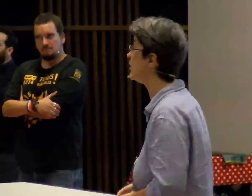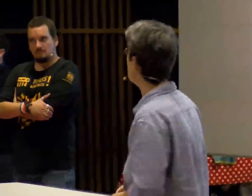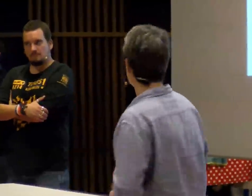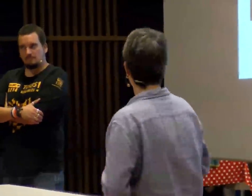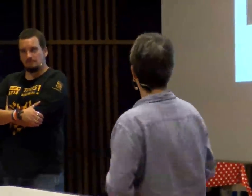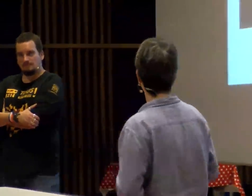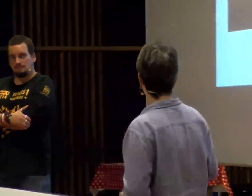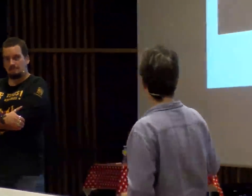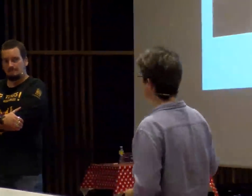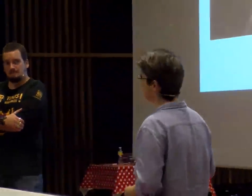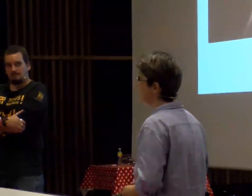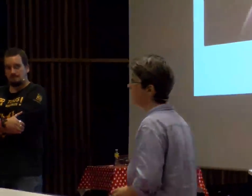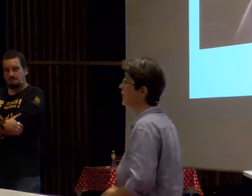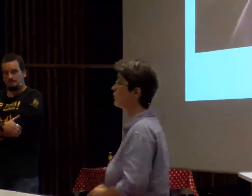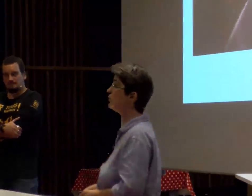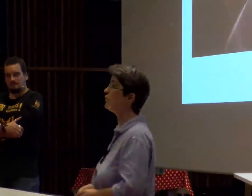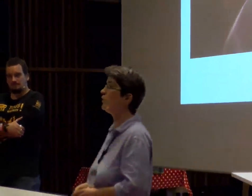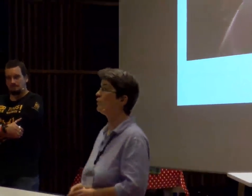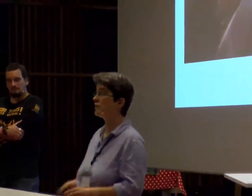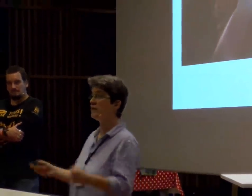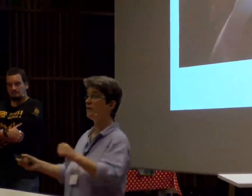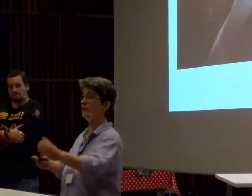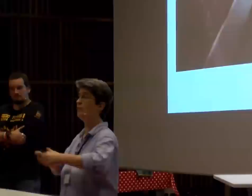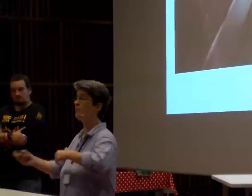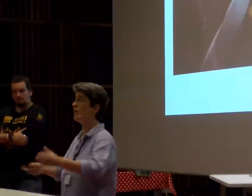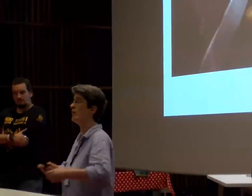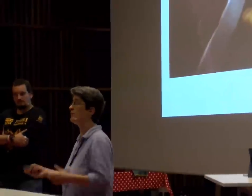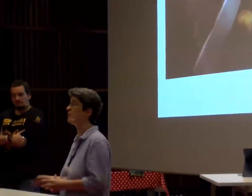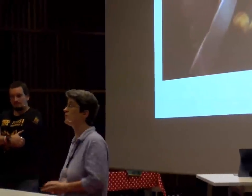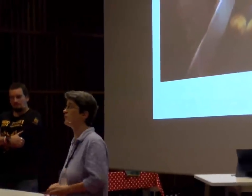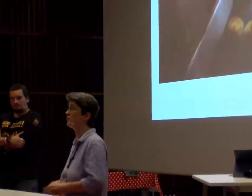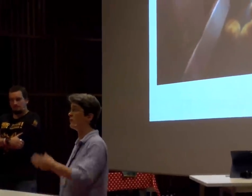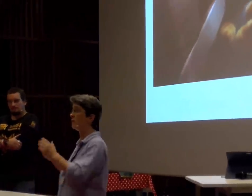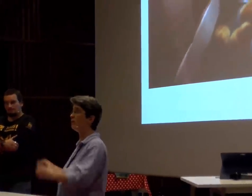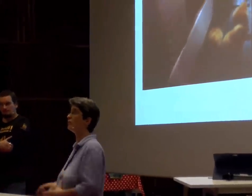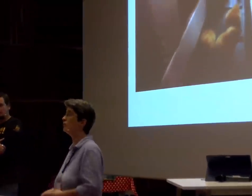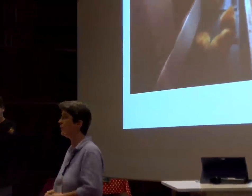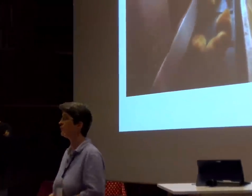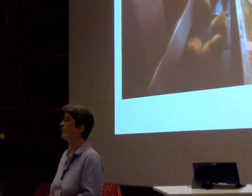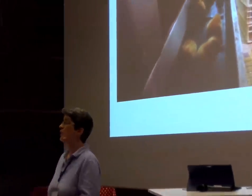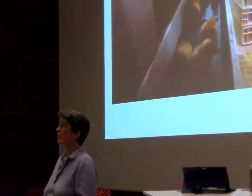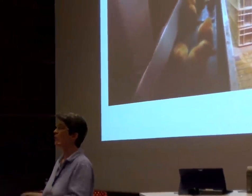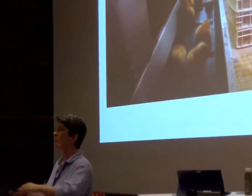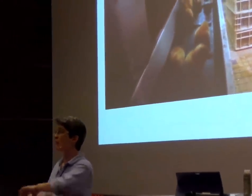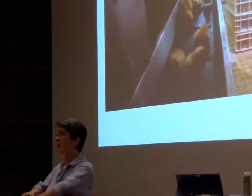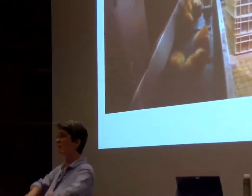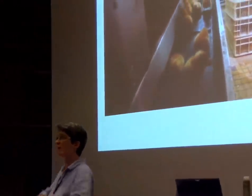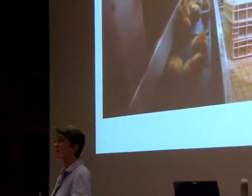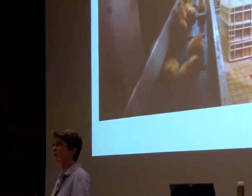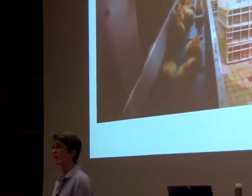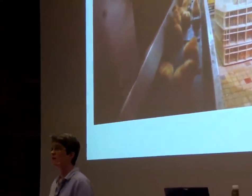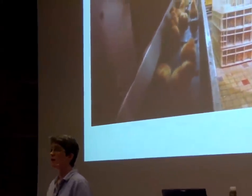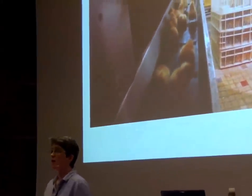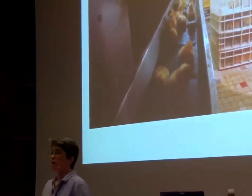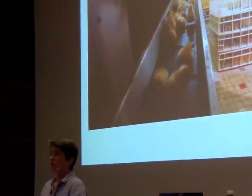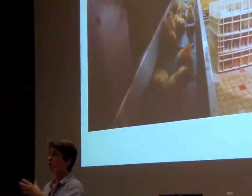couvoir, donc qui montre de quelle façon on trie les poussins à la naissance. C'est dans la production d'œufs, comment on sépare les mâles